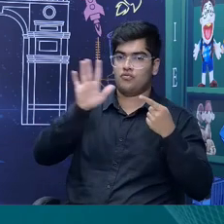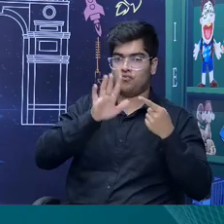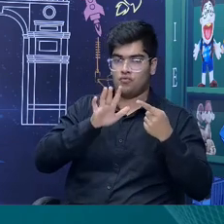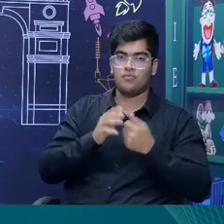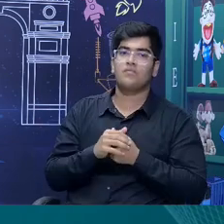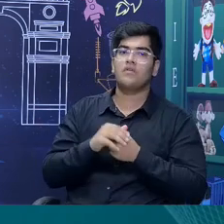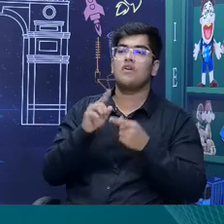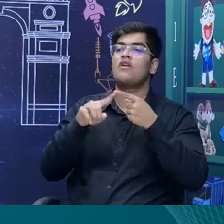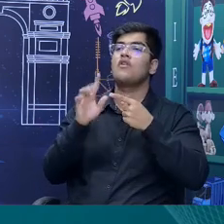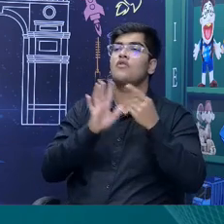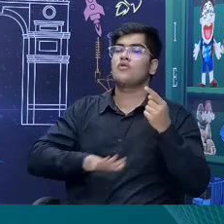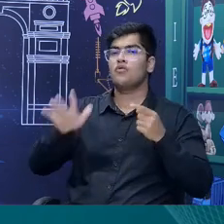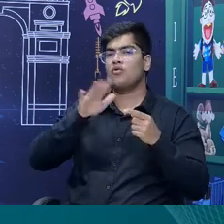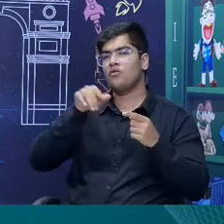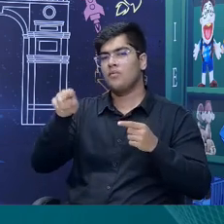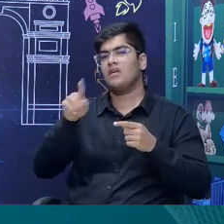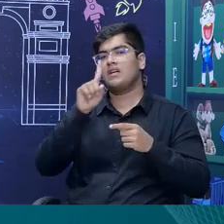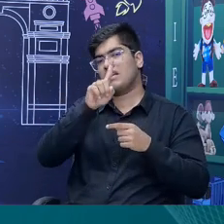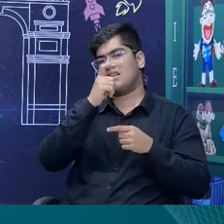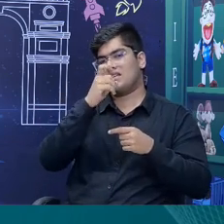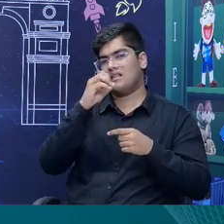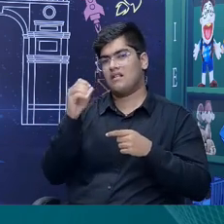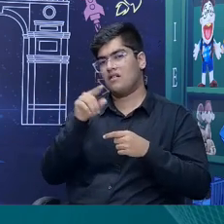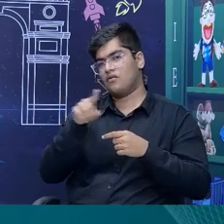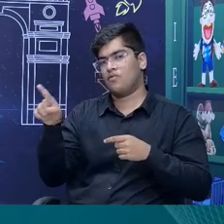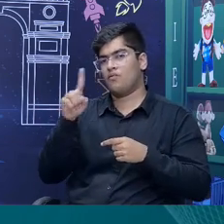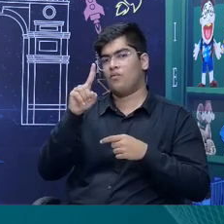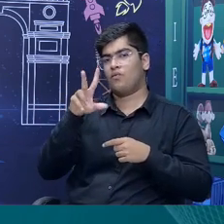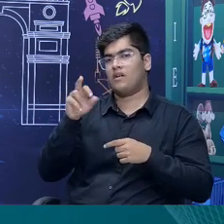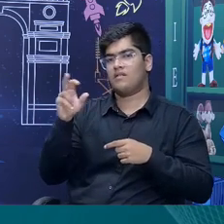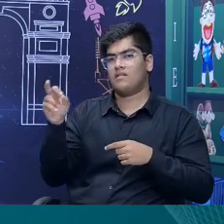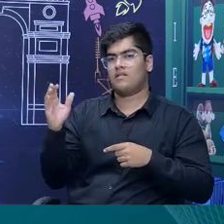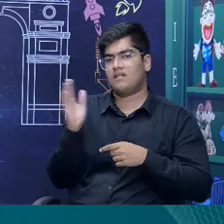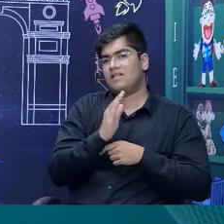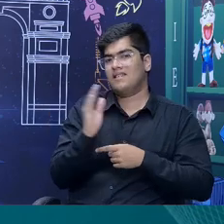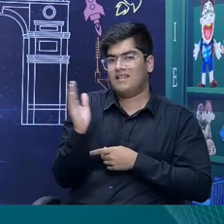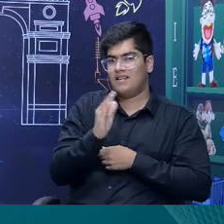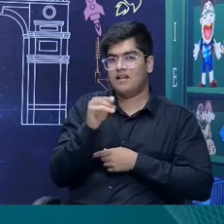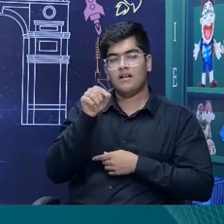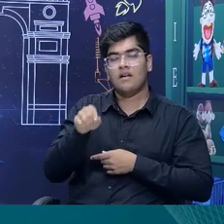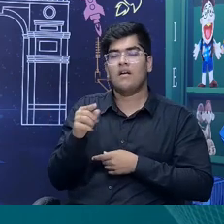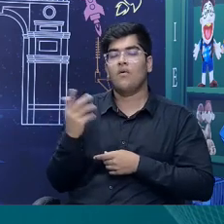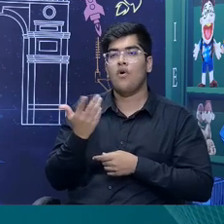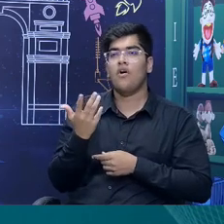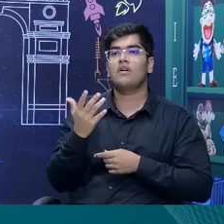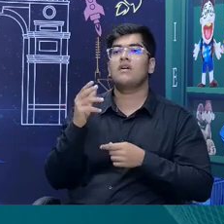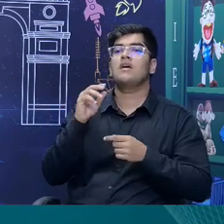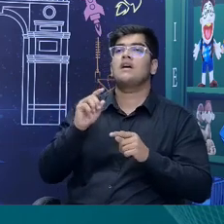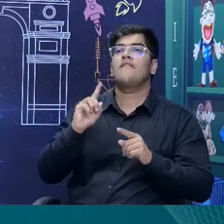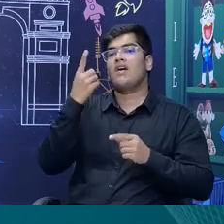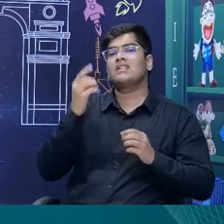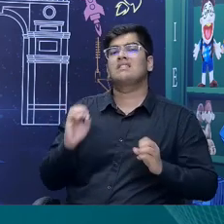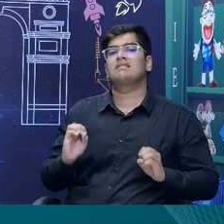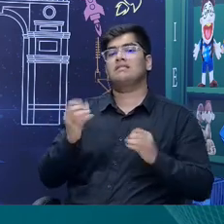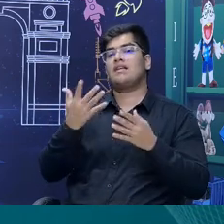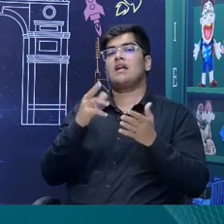लेट 18 सेंचुरी दो बहुत इंपॉर्टेंट चीज हो रही थी डेवलपमेंट ऑफ नेशन स्टेट और